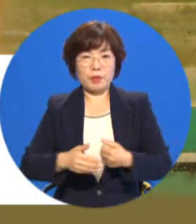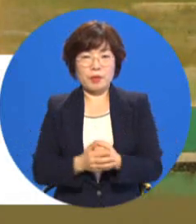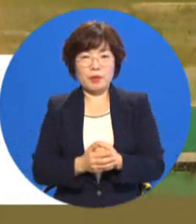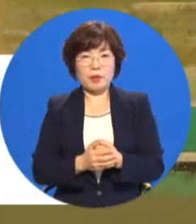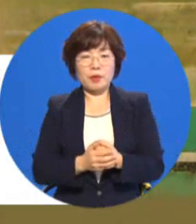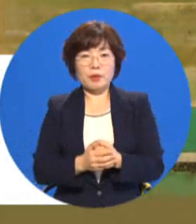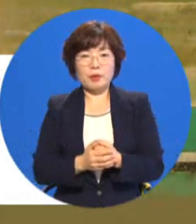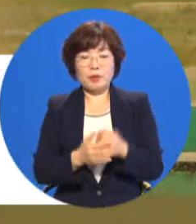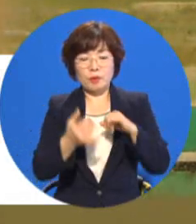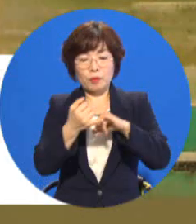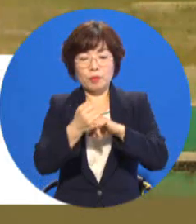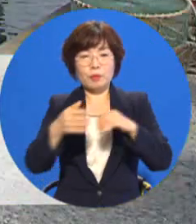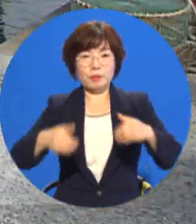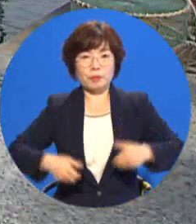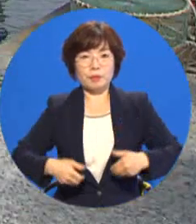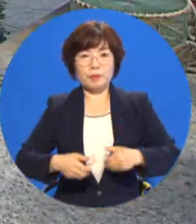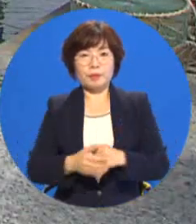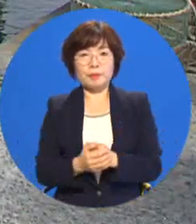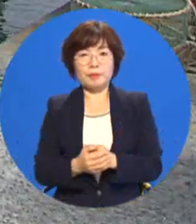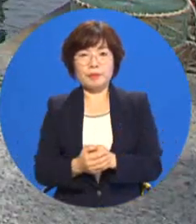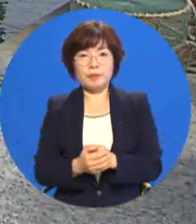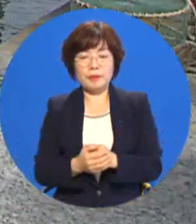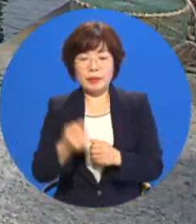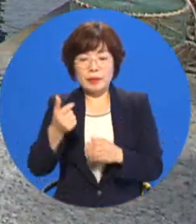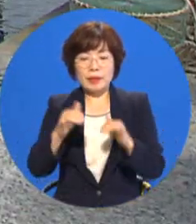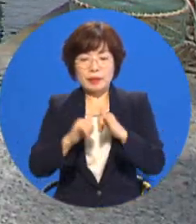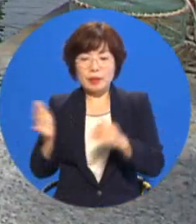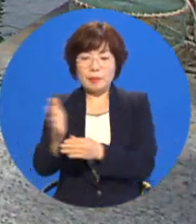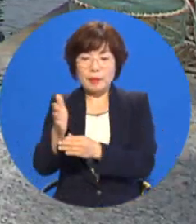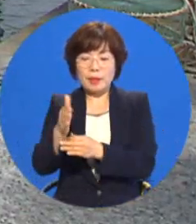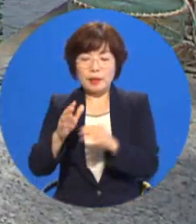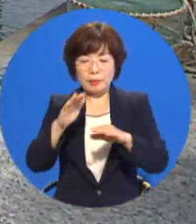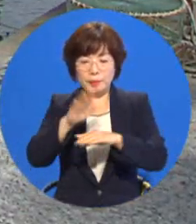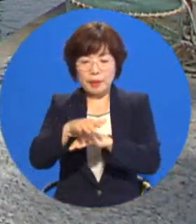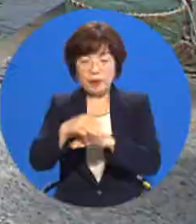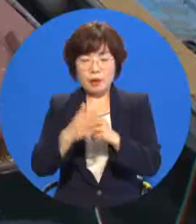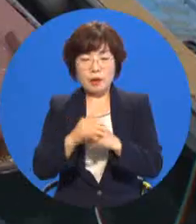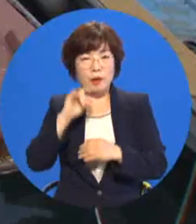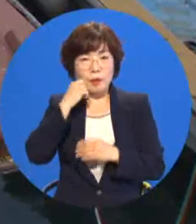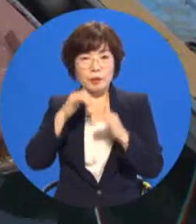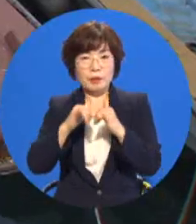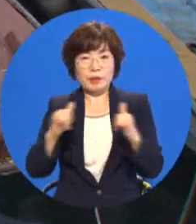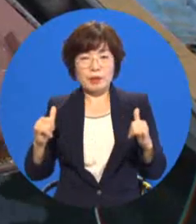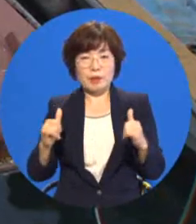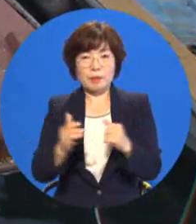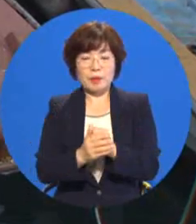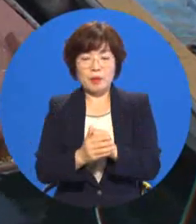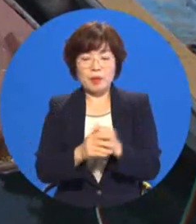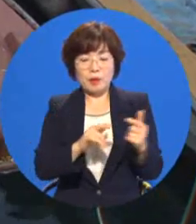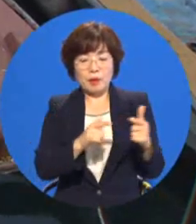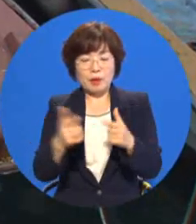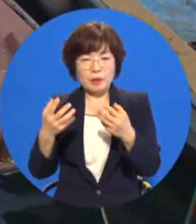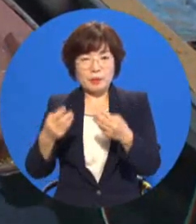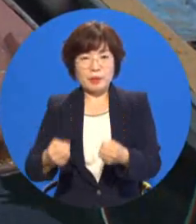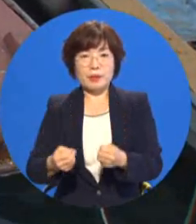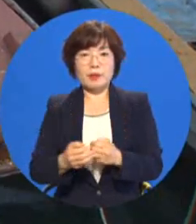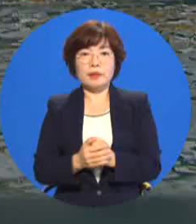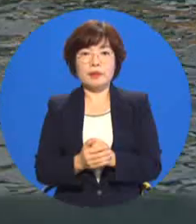정책이 필요합니다. 소수의 어민들이 소외당하고 있는 열악한 어업 현실을 지적하는 목소리도